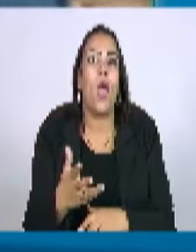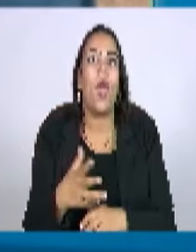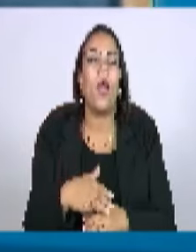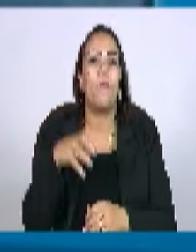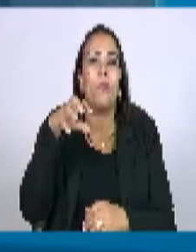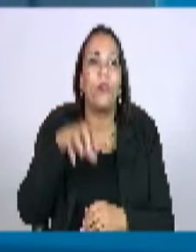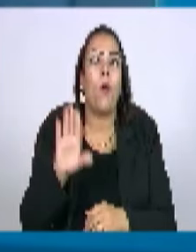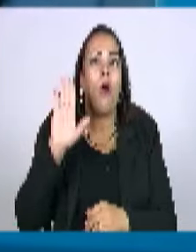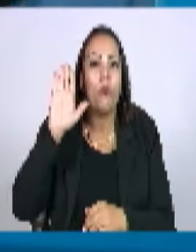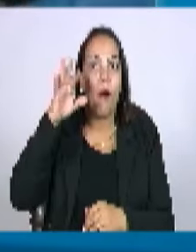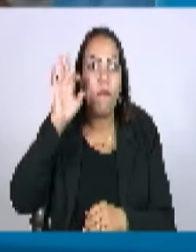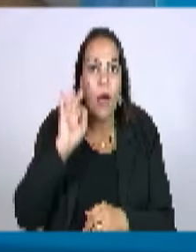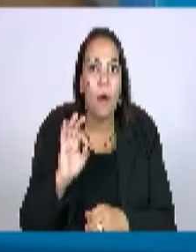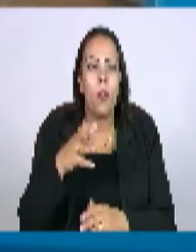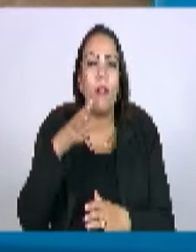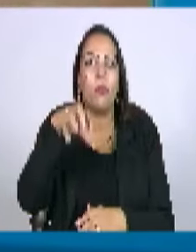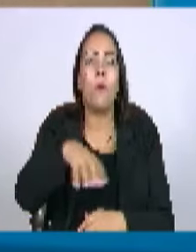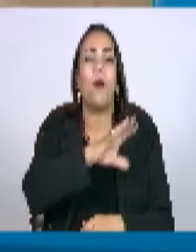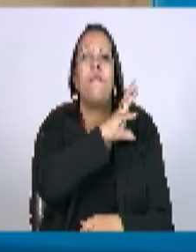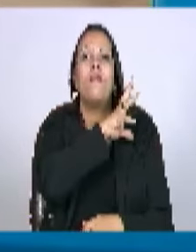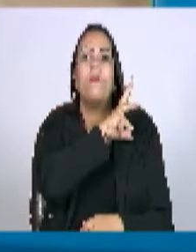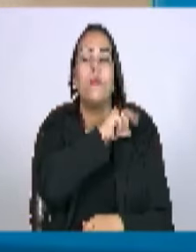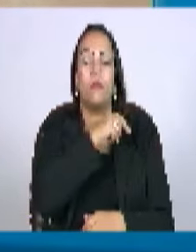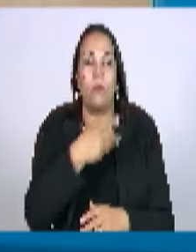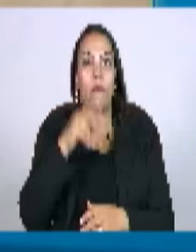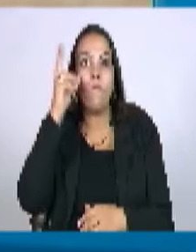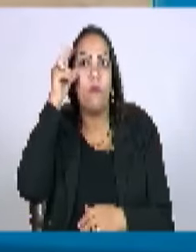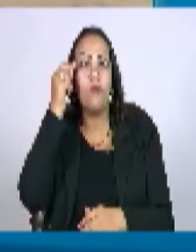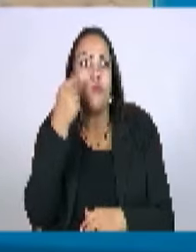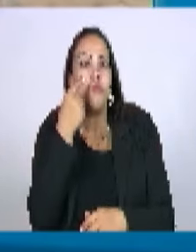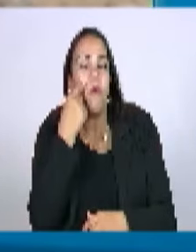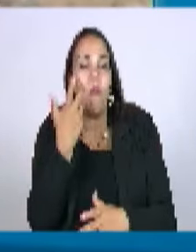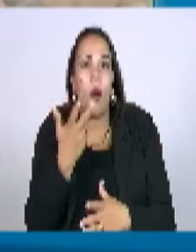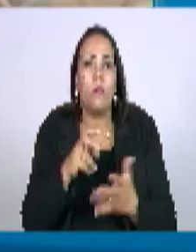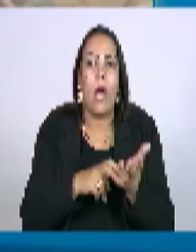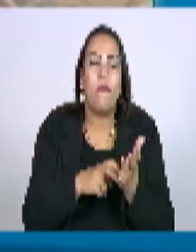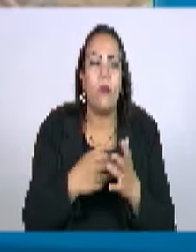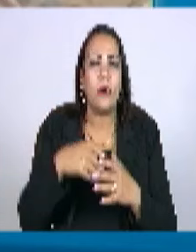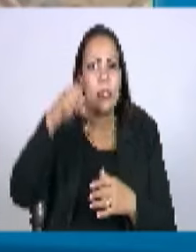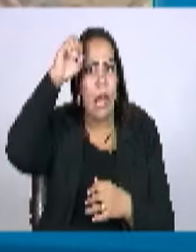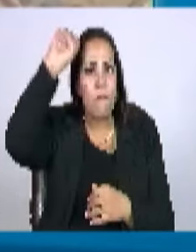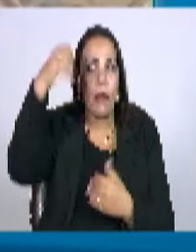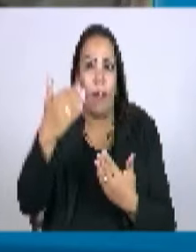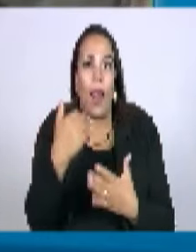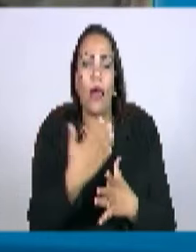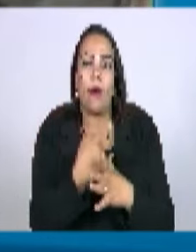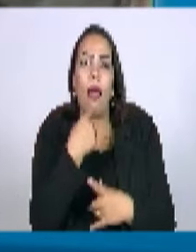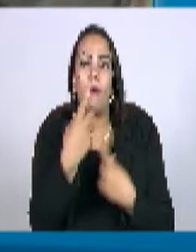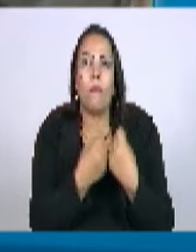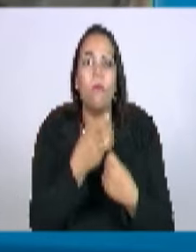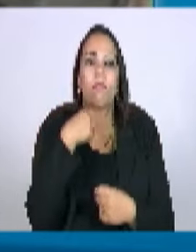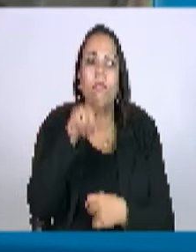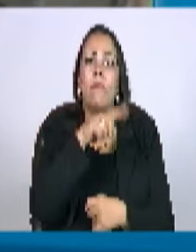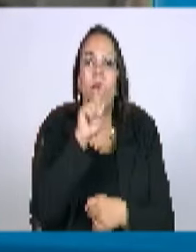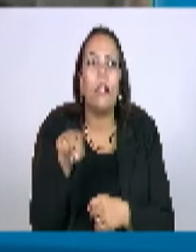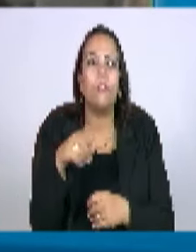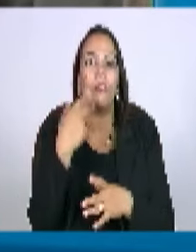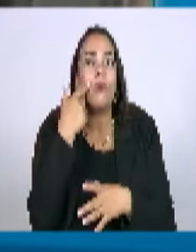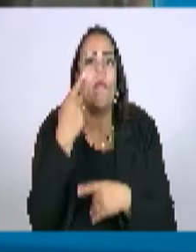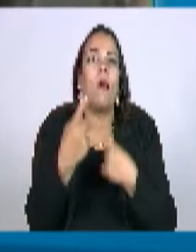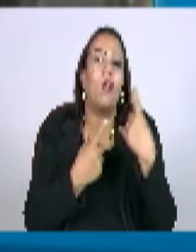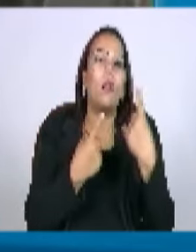اسرائيل وبدات تستدعي السفرا وتوجه اللوم والعتاب وتتخذ اجراءات